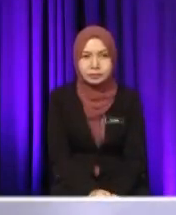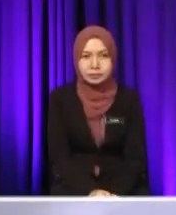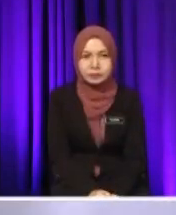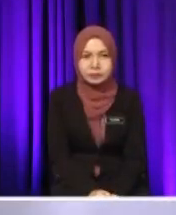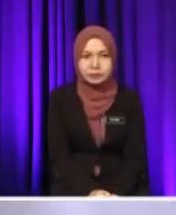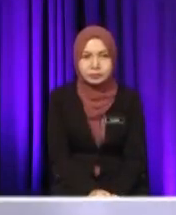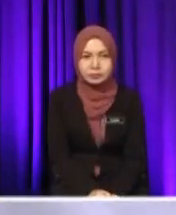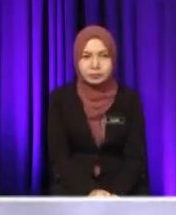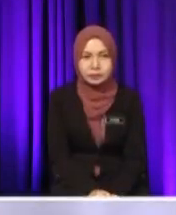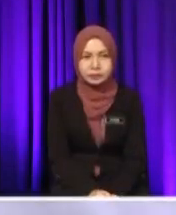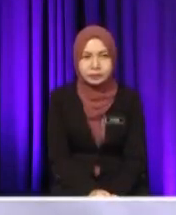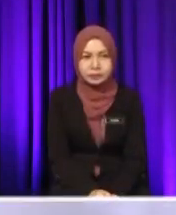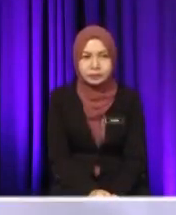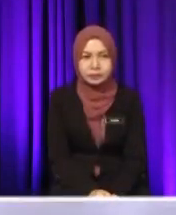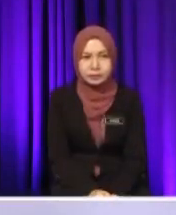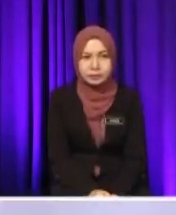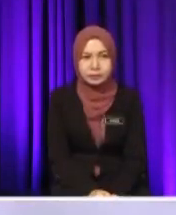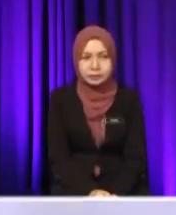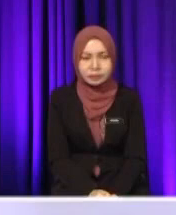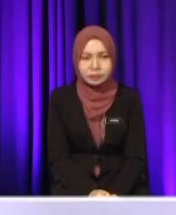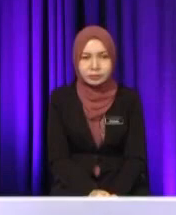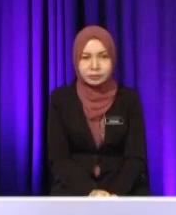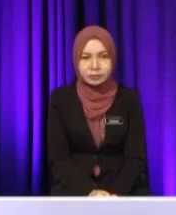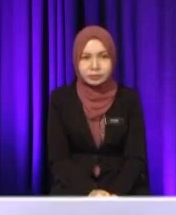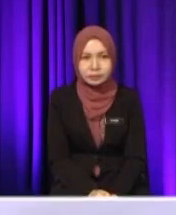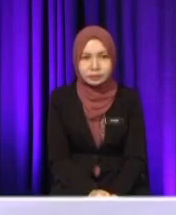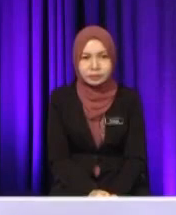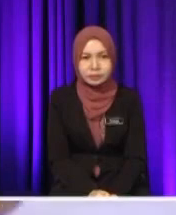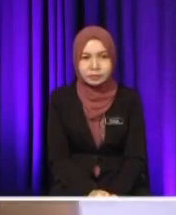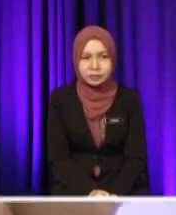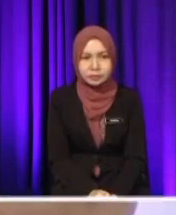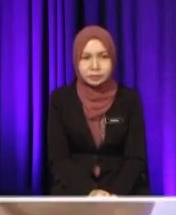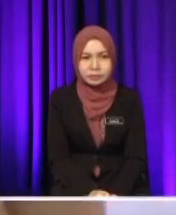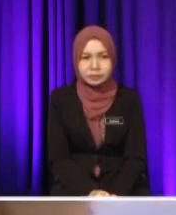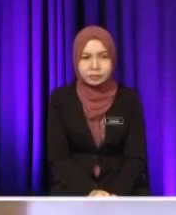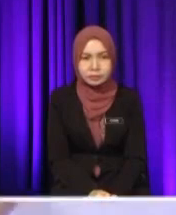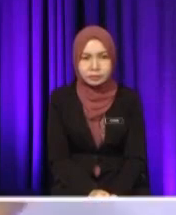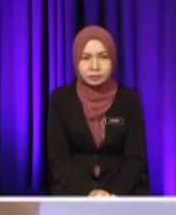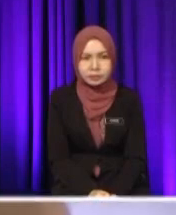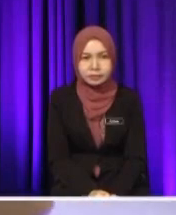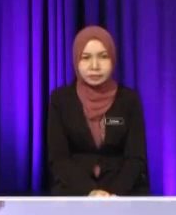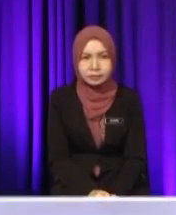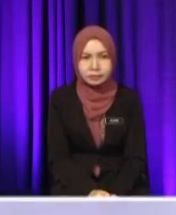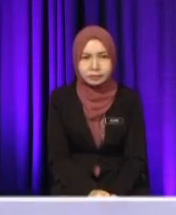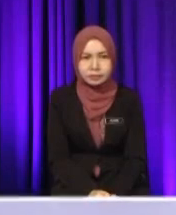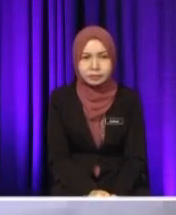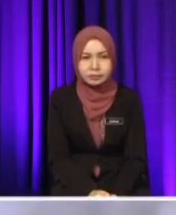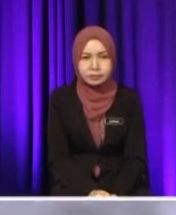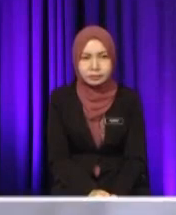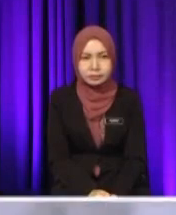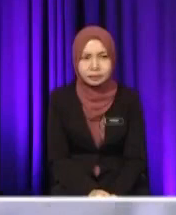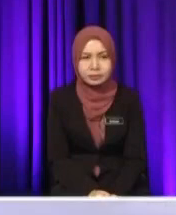terkena kepada larutan yang kita takut nak. Tak nampak je tu. Boleh? Boleh kalau cuba goncangkan. Okay. Adakah dia bertukar warna?